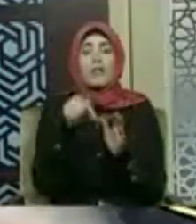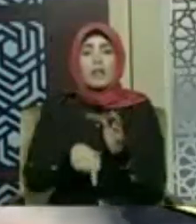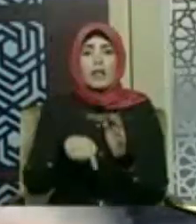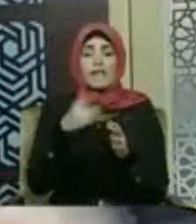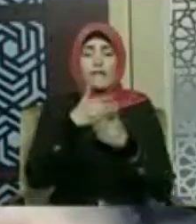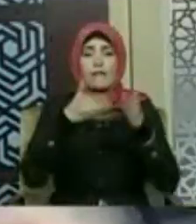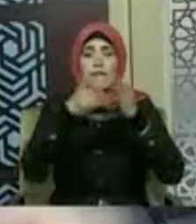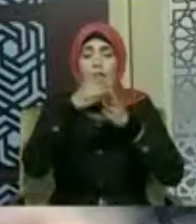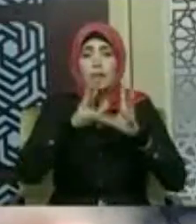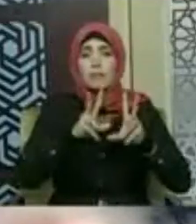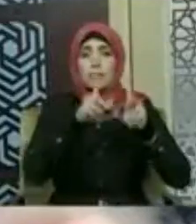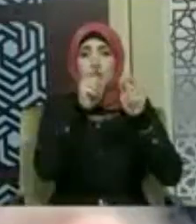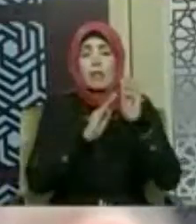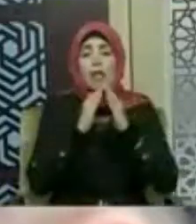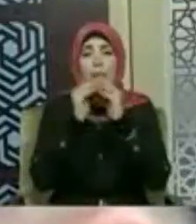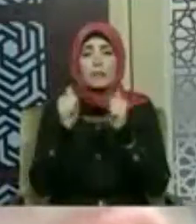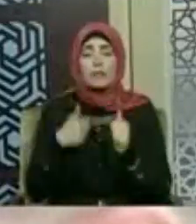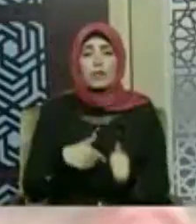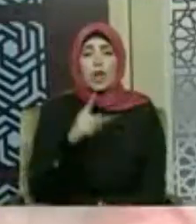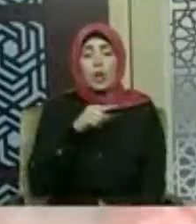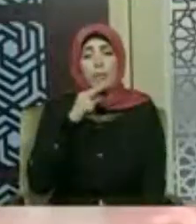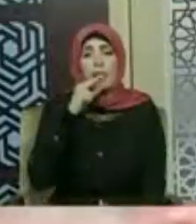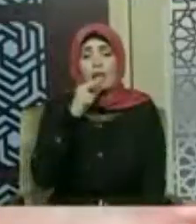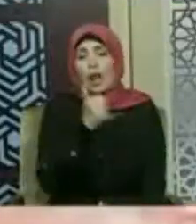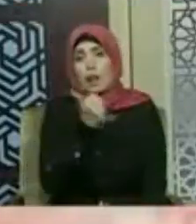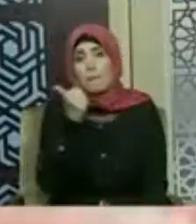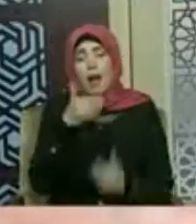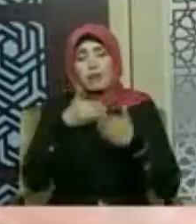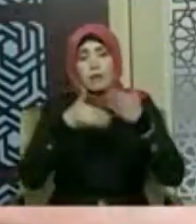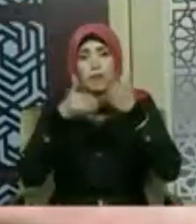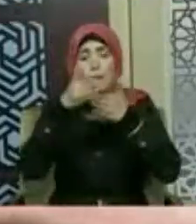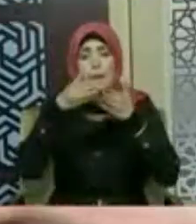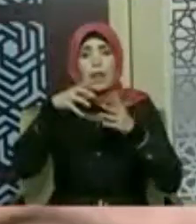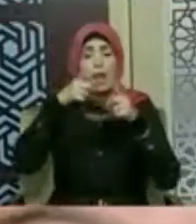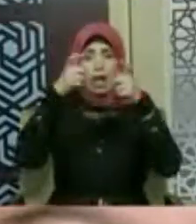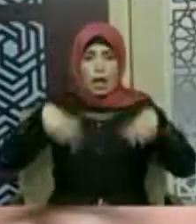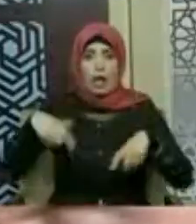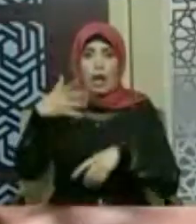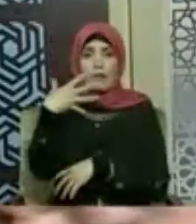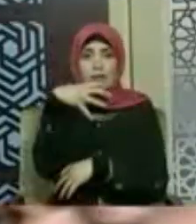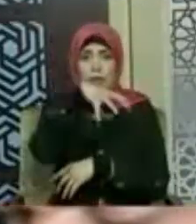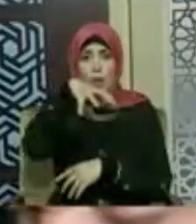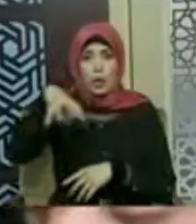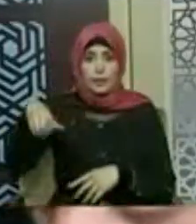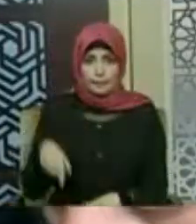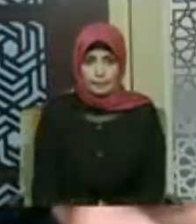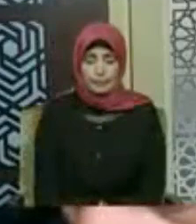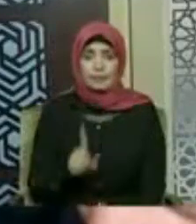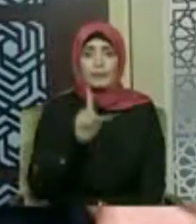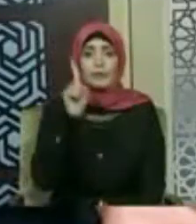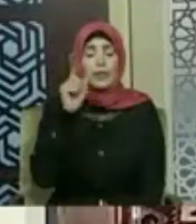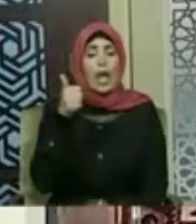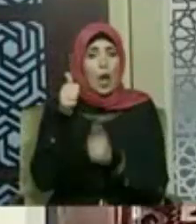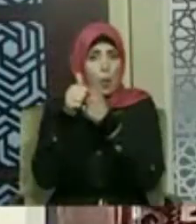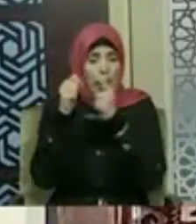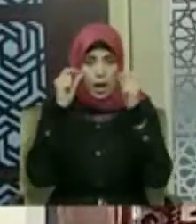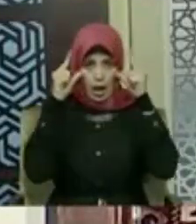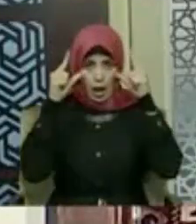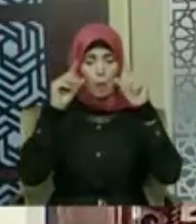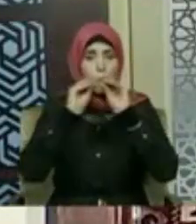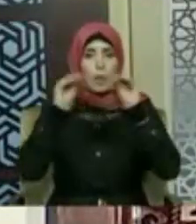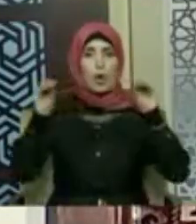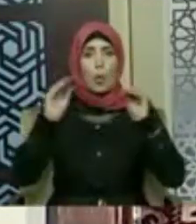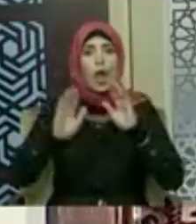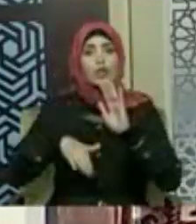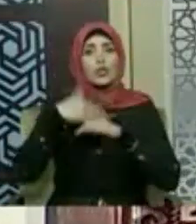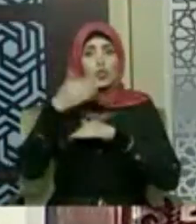بلدهم. وعندما نتحدث عن بناء الدول، فالدول تبنى أولا بالوعي،